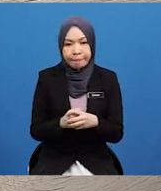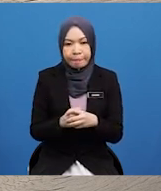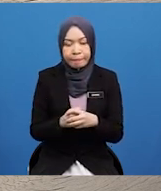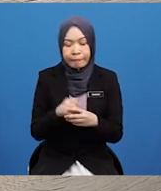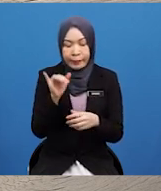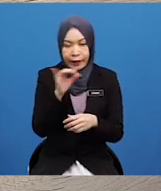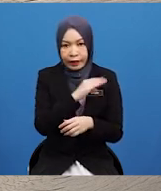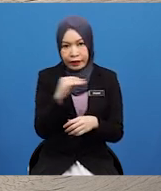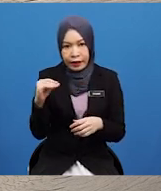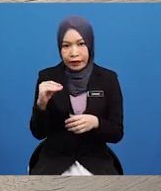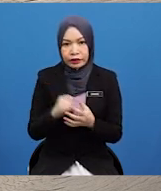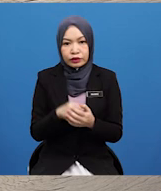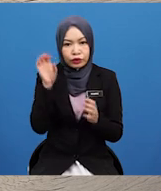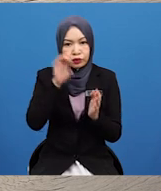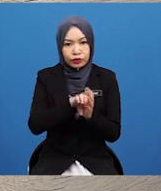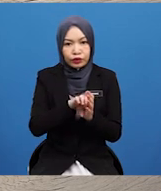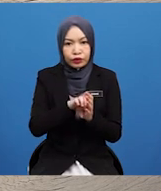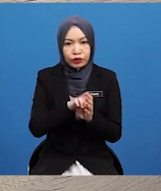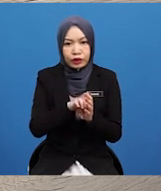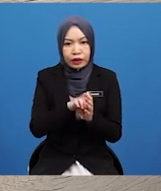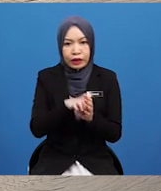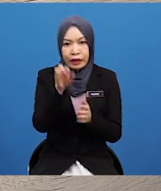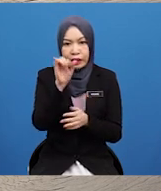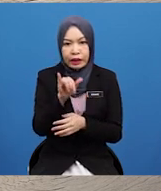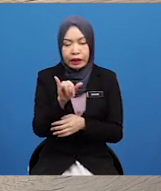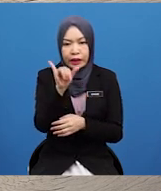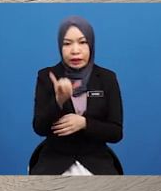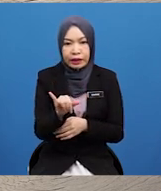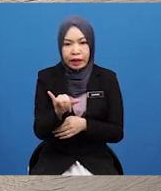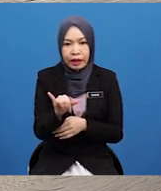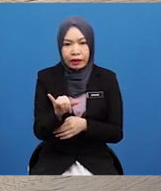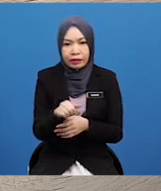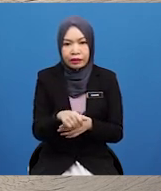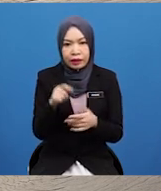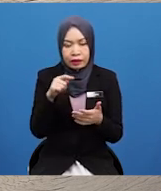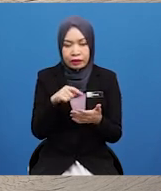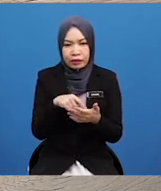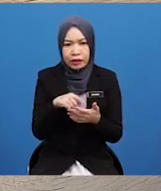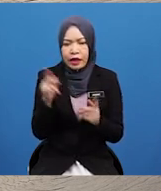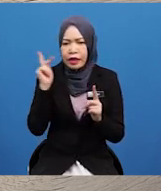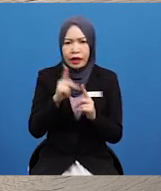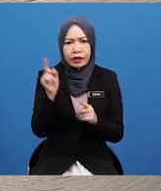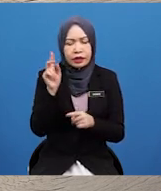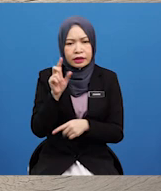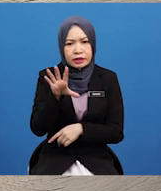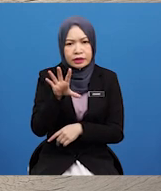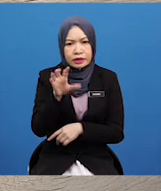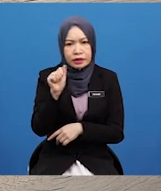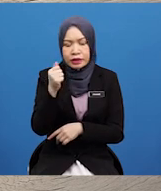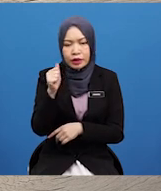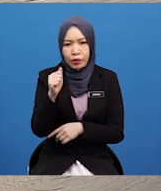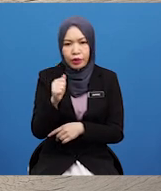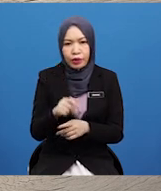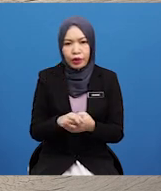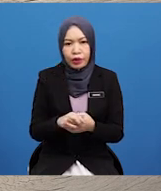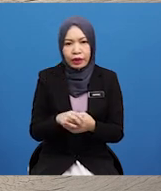yang. Contoh, pertama, kedua, ketiga, ke-1000, ke-10, ke-106.